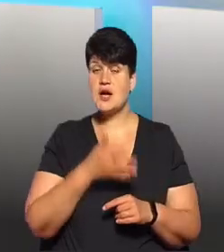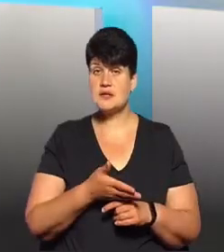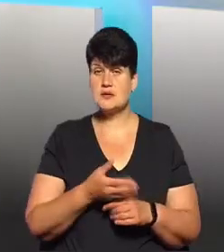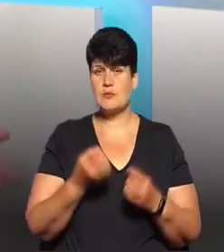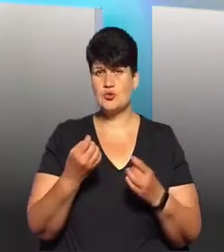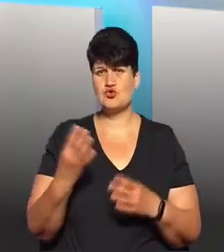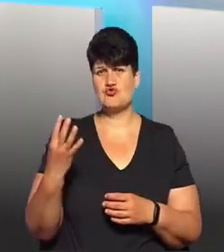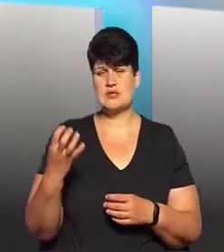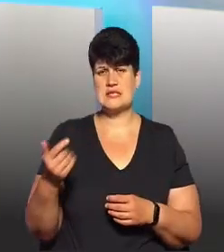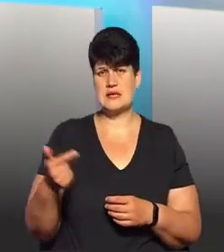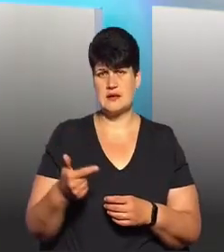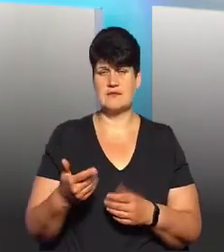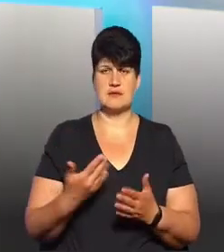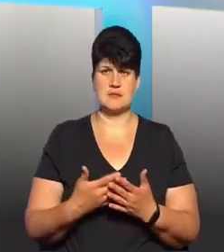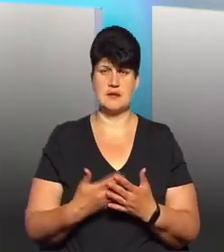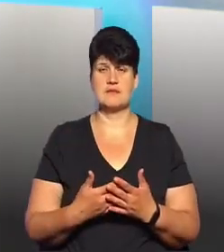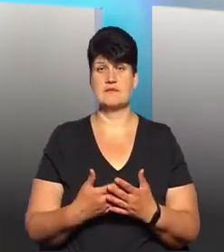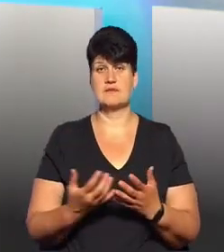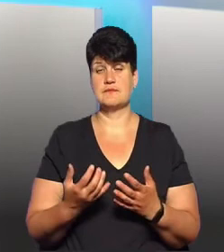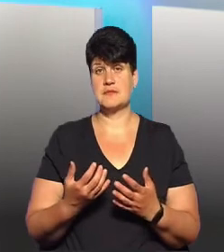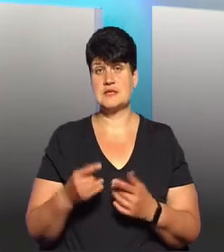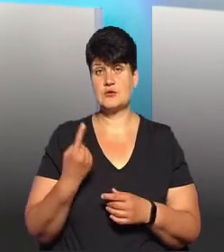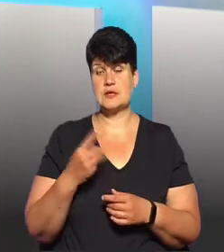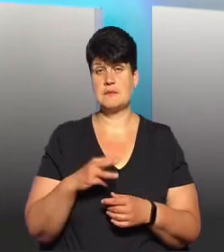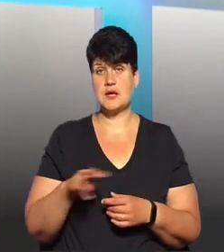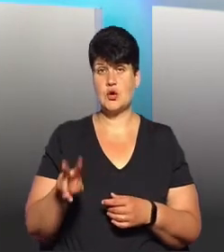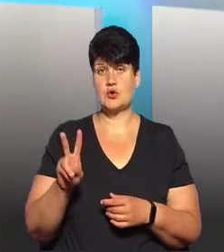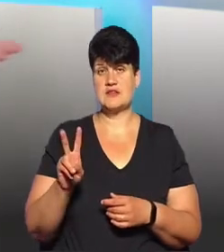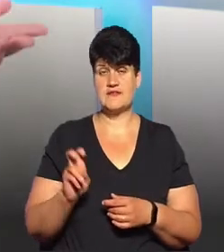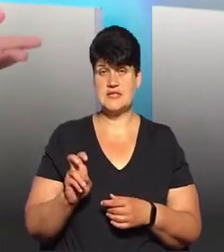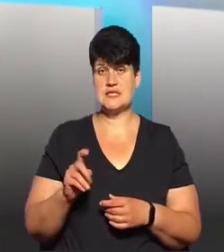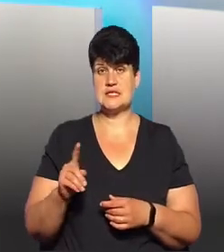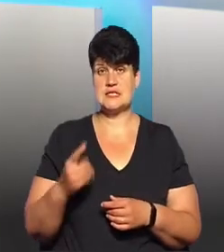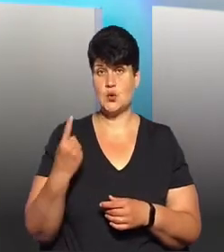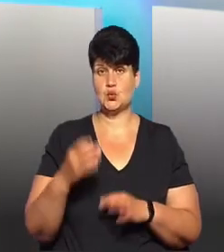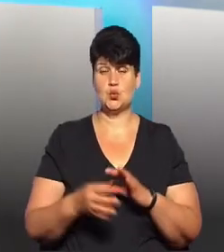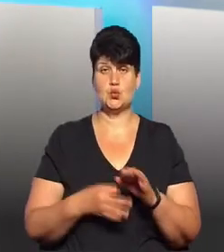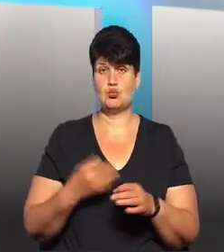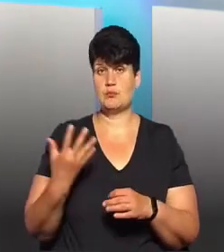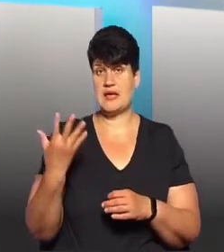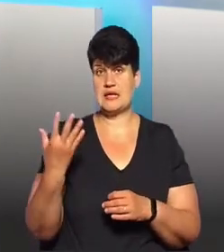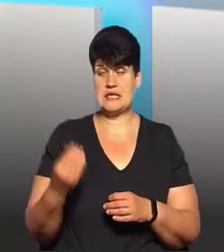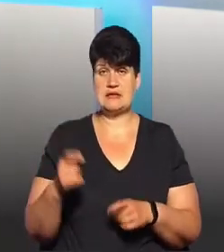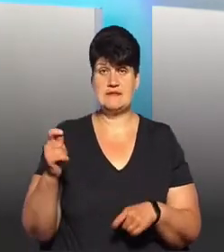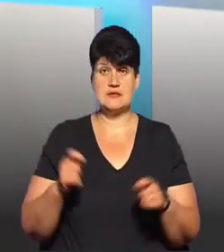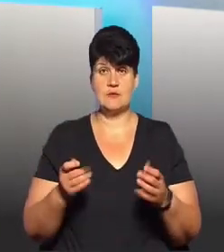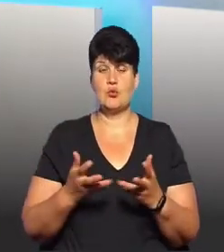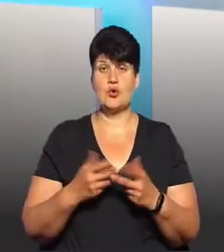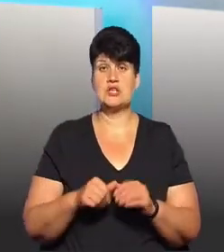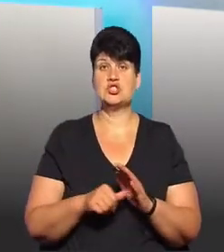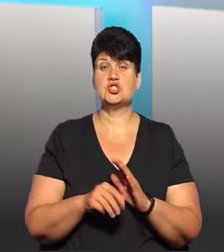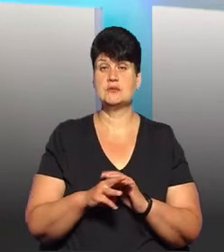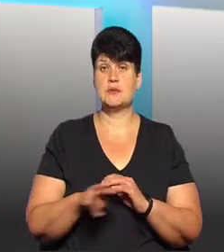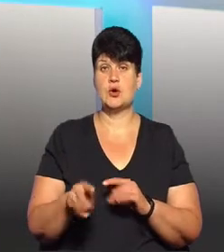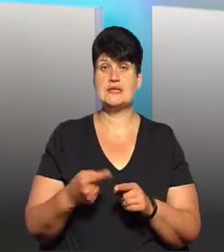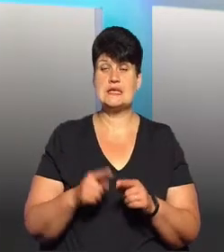візьмемо для прикладу, це вже виходить там мільйон 200 тільки за одну добу. 5 днів фестиваль, ну, рахуйте, приблизно 6 мільйонів – це тільки готельний бізнес